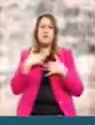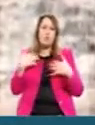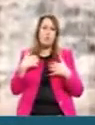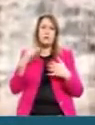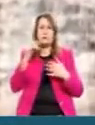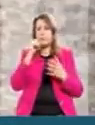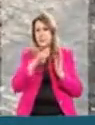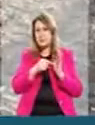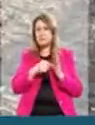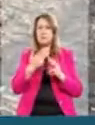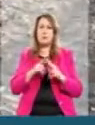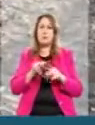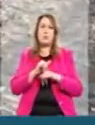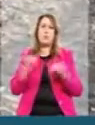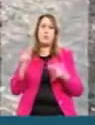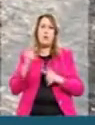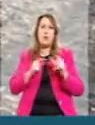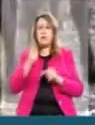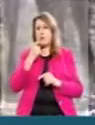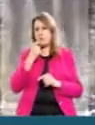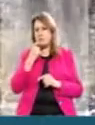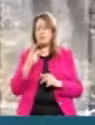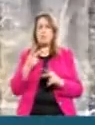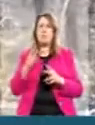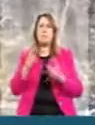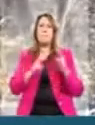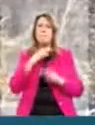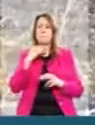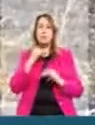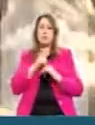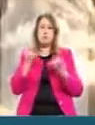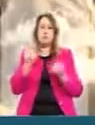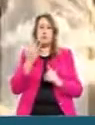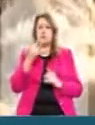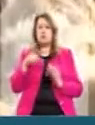птицы. Оттого объемы производства яиц и молока растут. Производство мяса увеличилось на